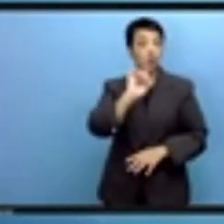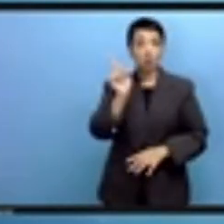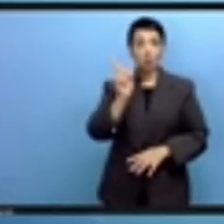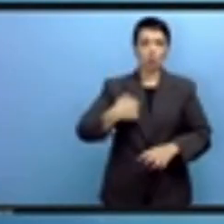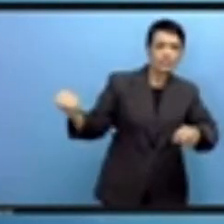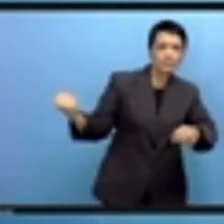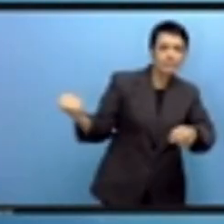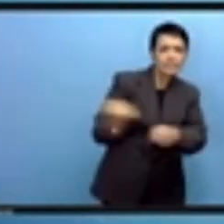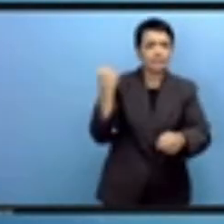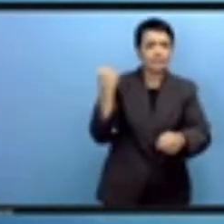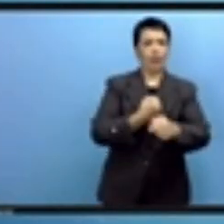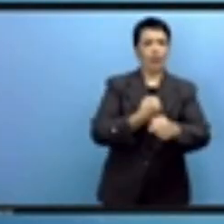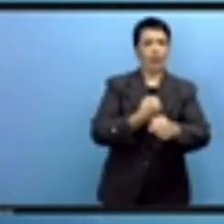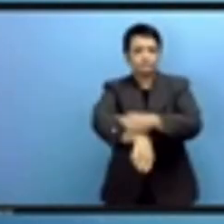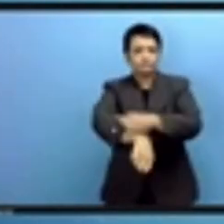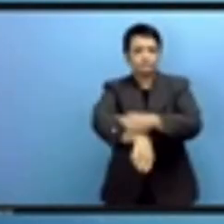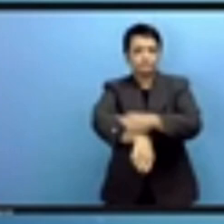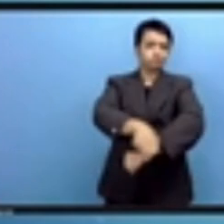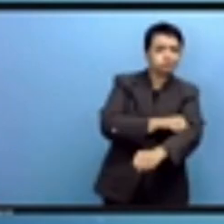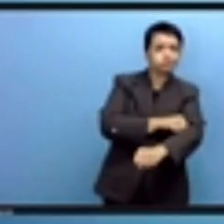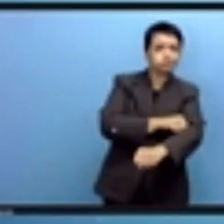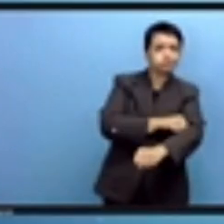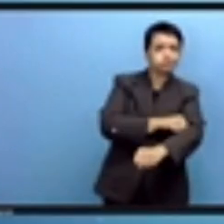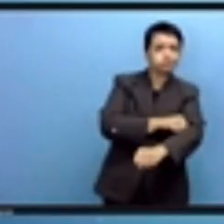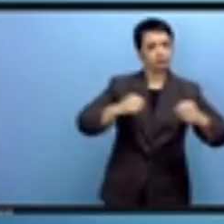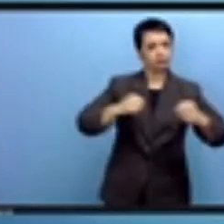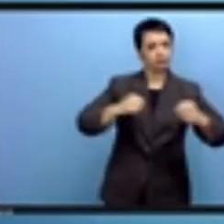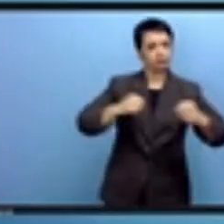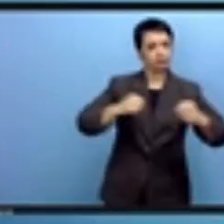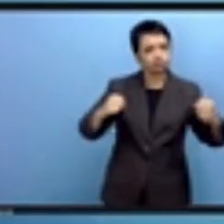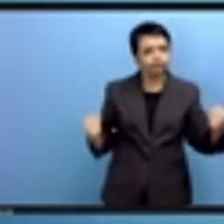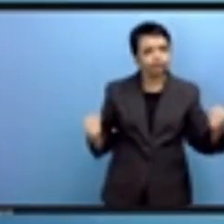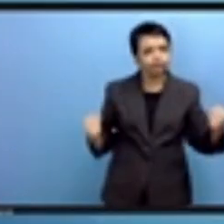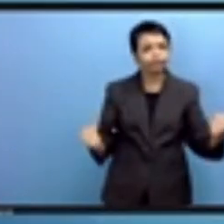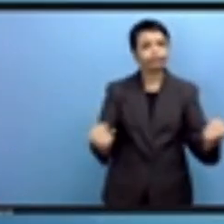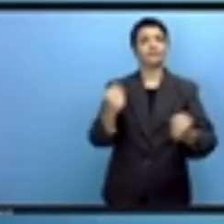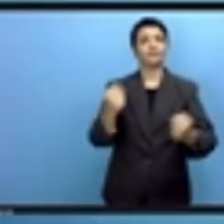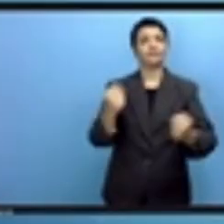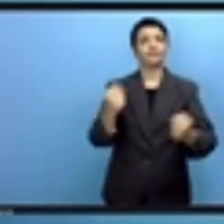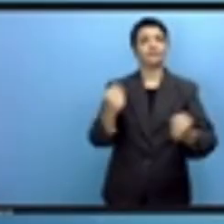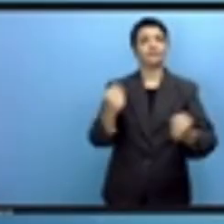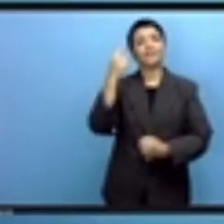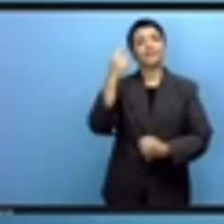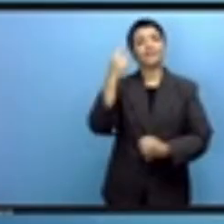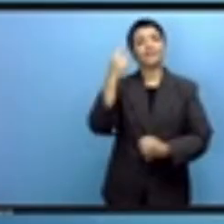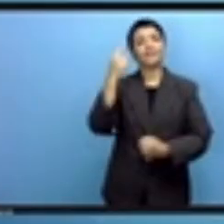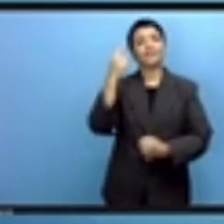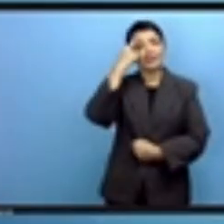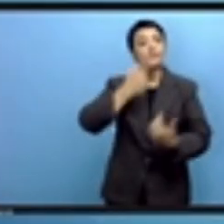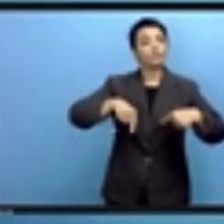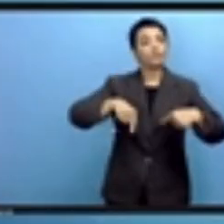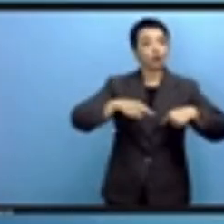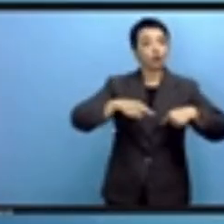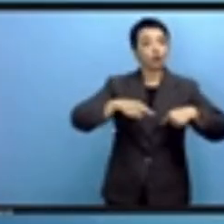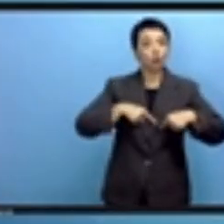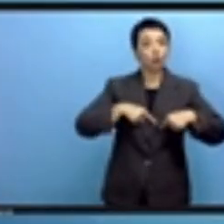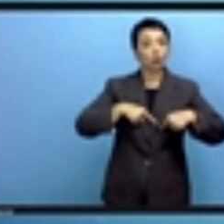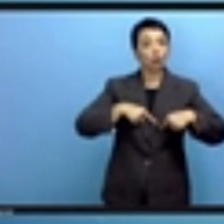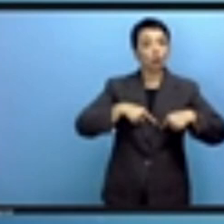为我们仍然希望能够做更多的努力来改善这些技